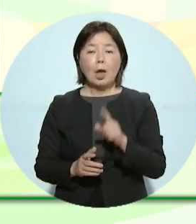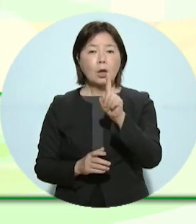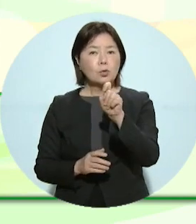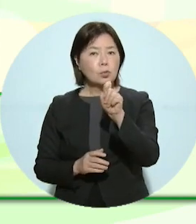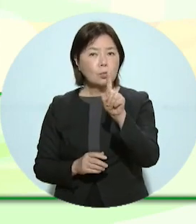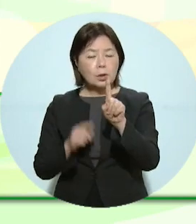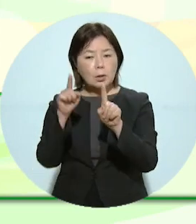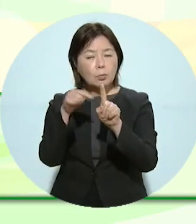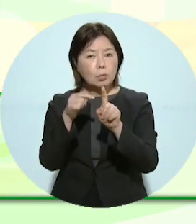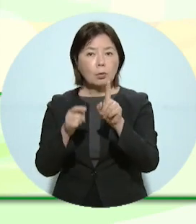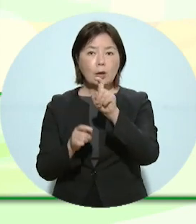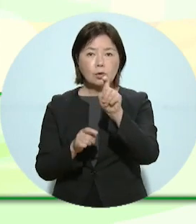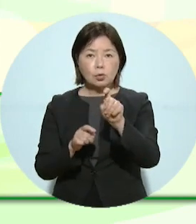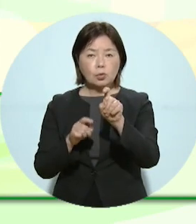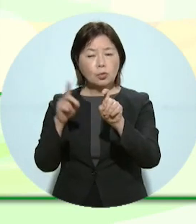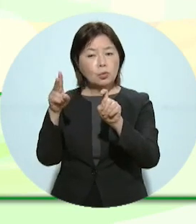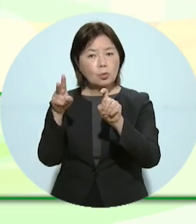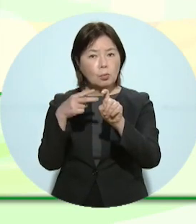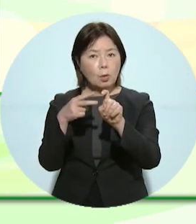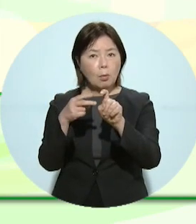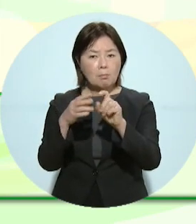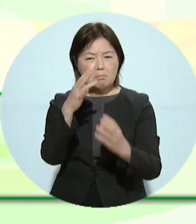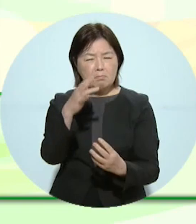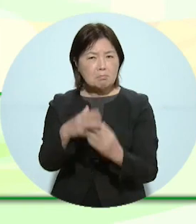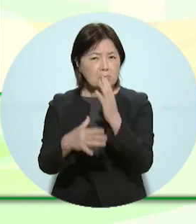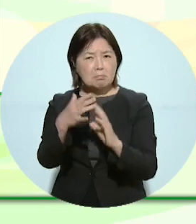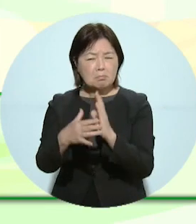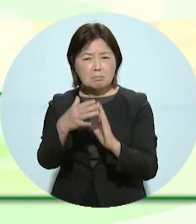11分等秒後には発火しました。